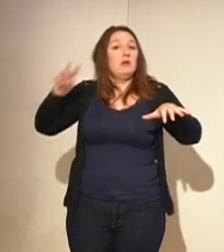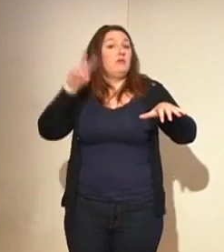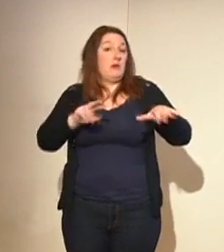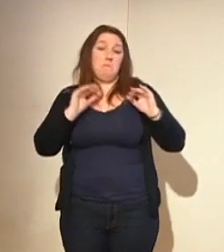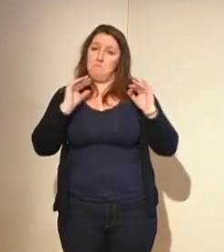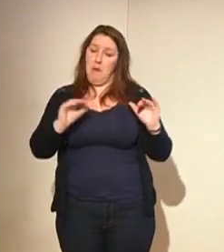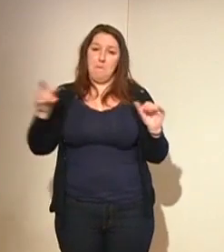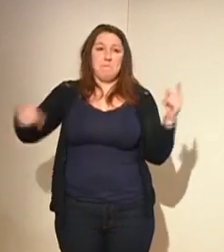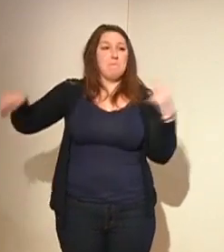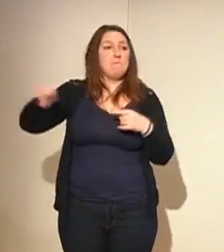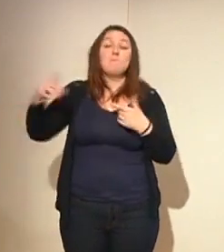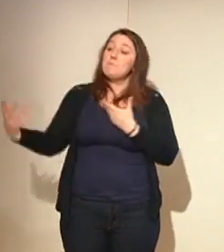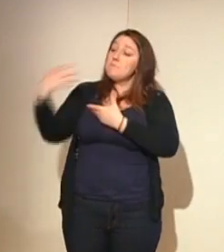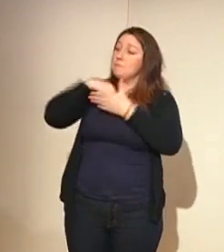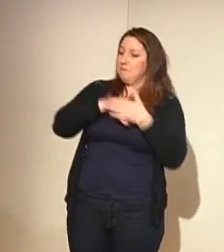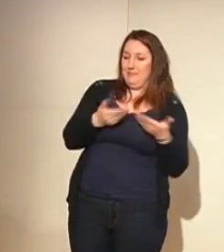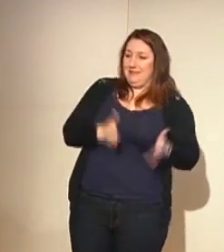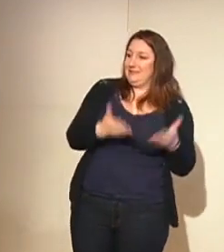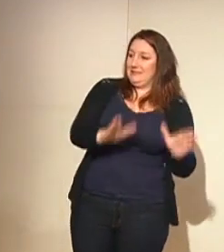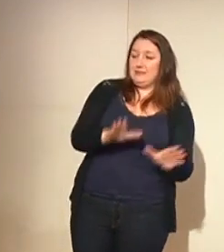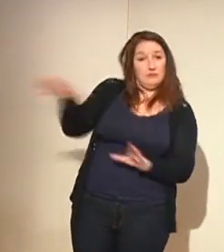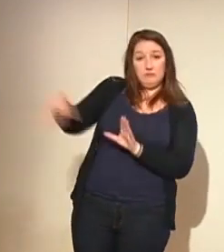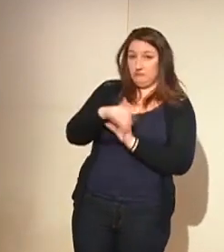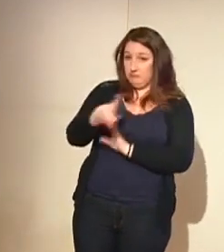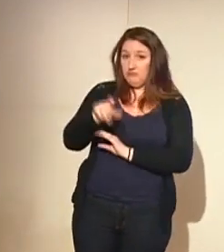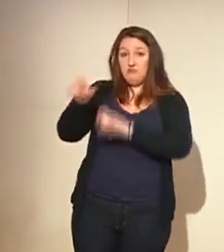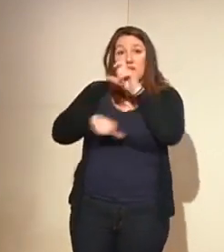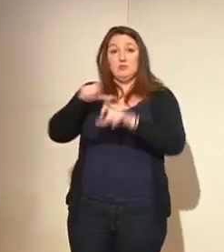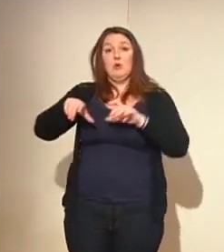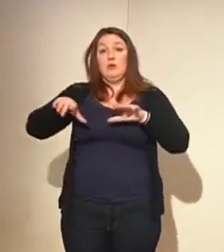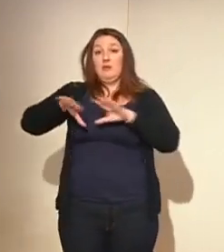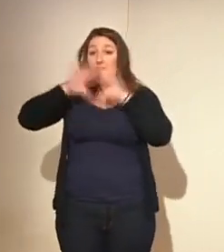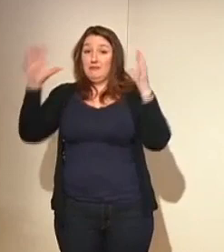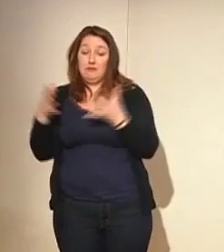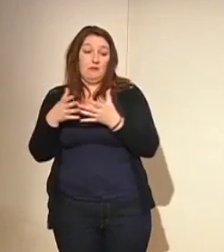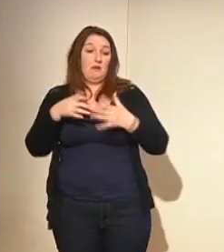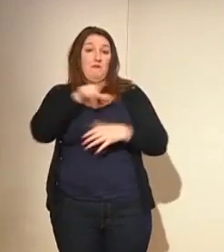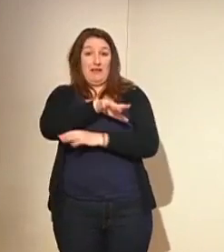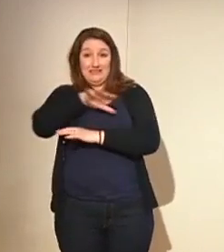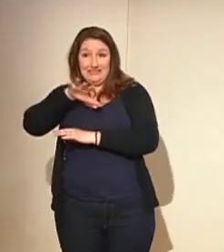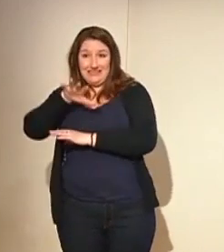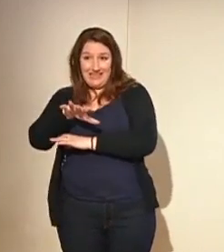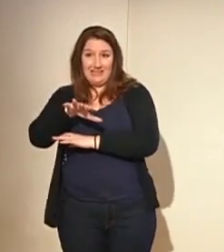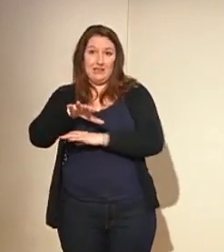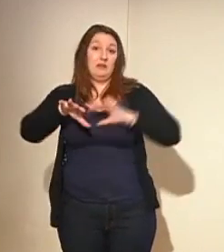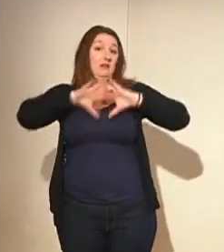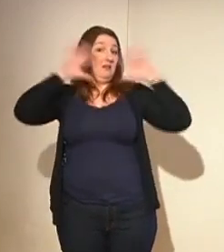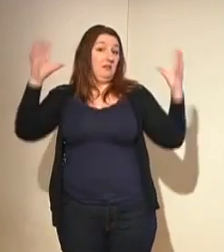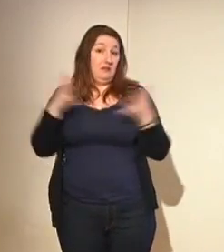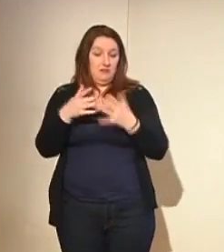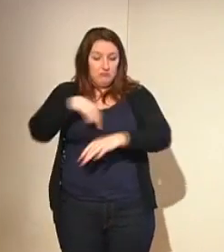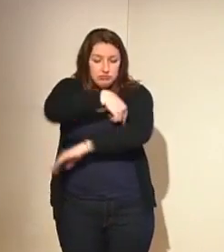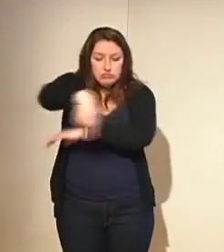partie de l'exécutif c'estes 27 élus opposition et majorité confondu consacrent de nombreuses